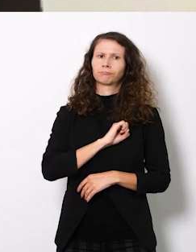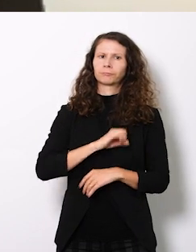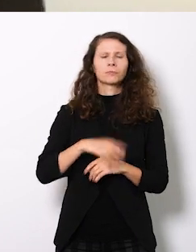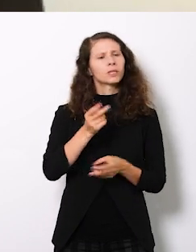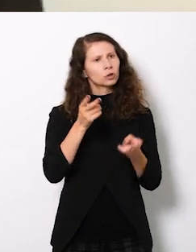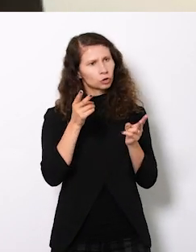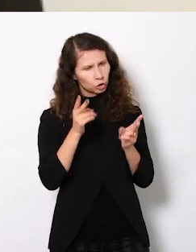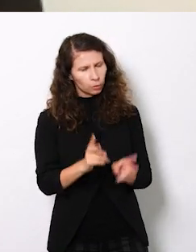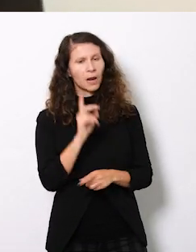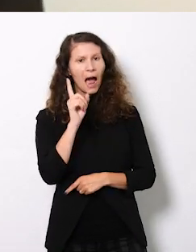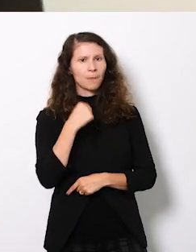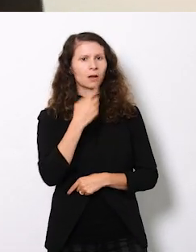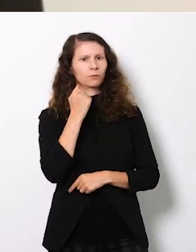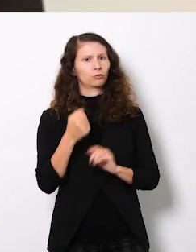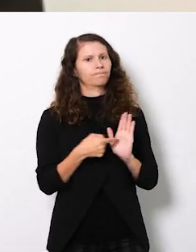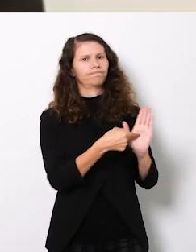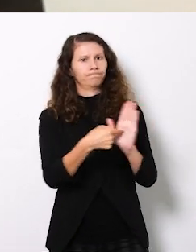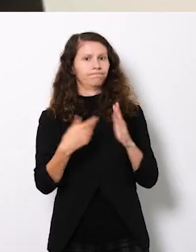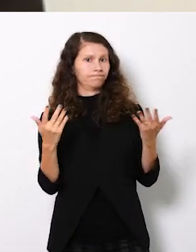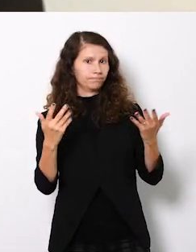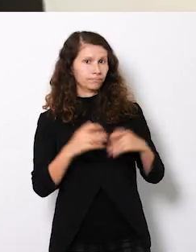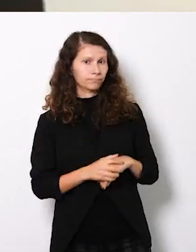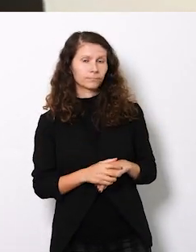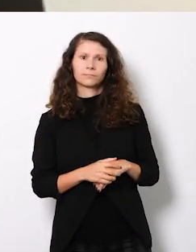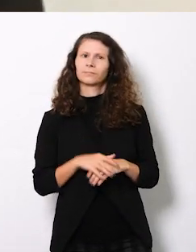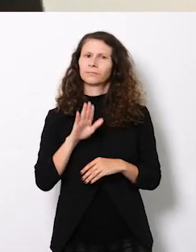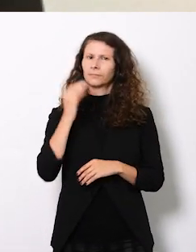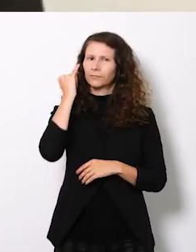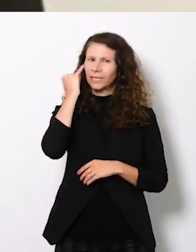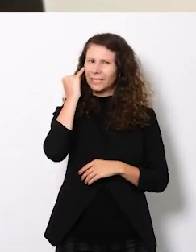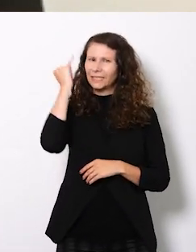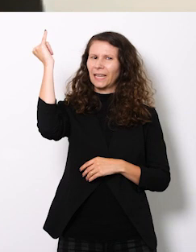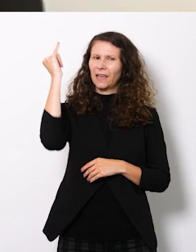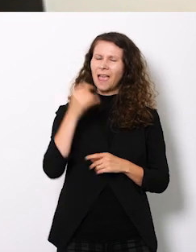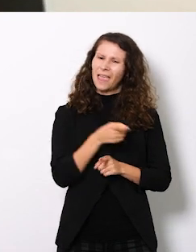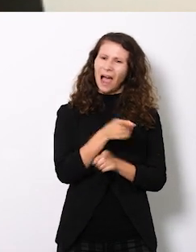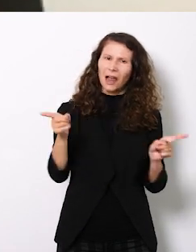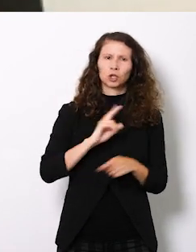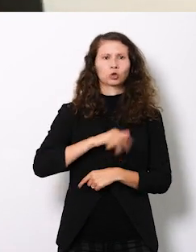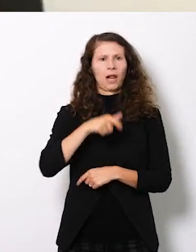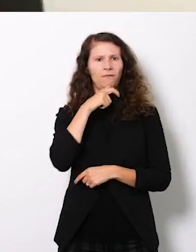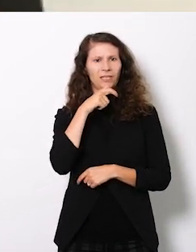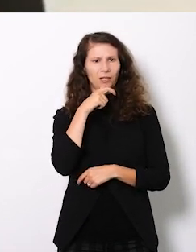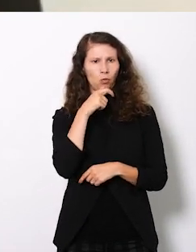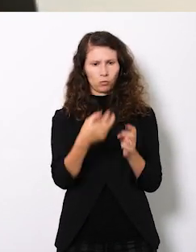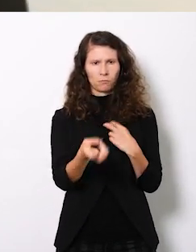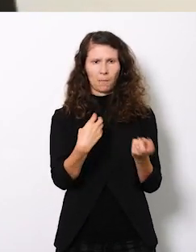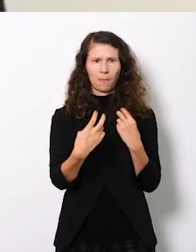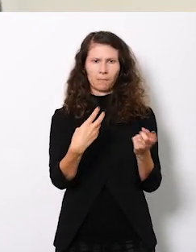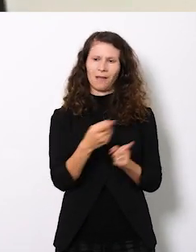auf den Umstand aufmerksam machen, dass diese Idee, alle in die Sozialversicherungen mit